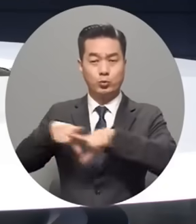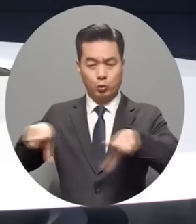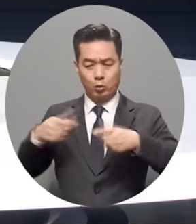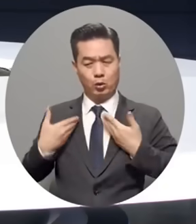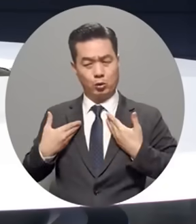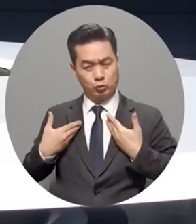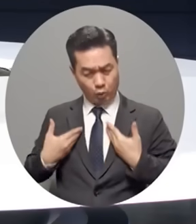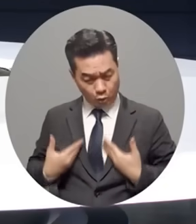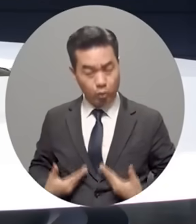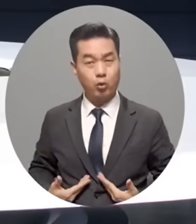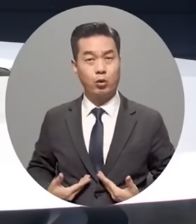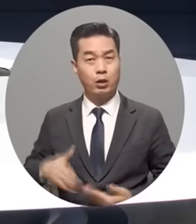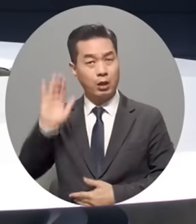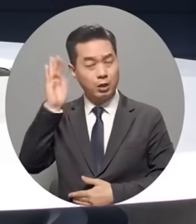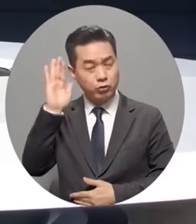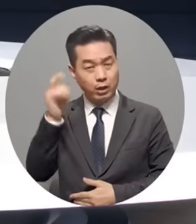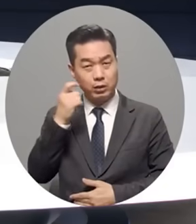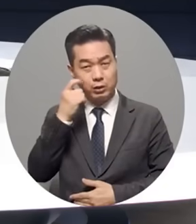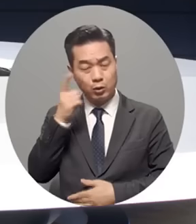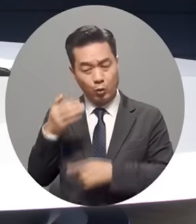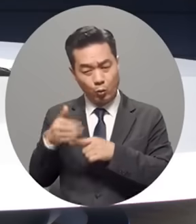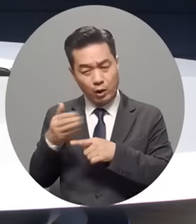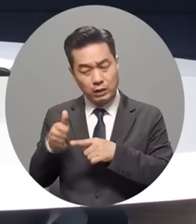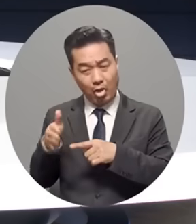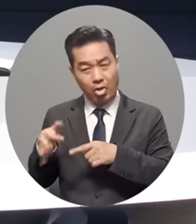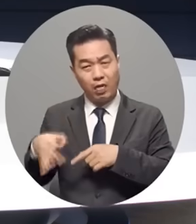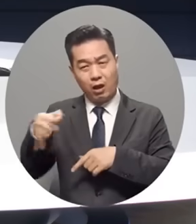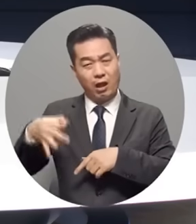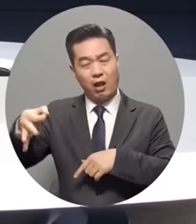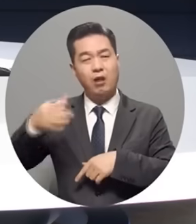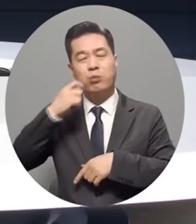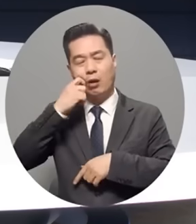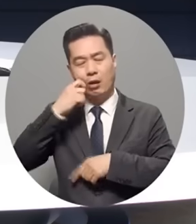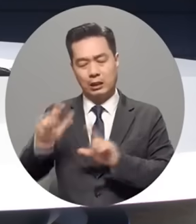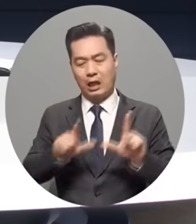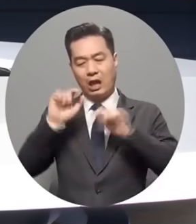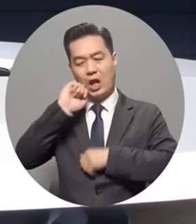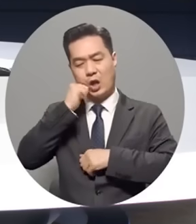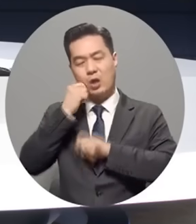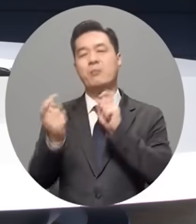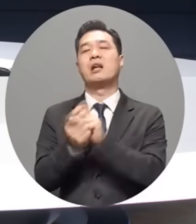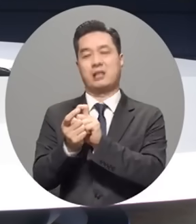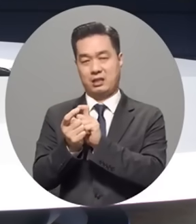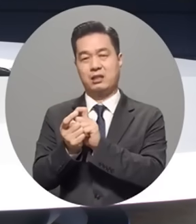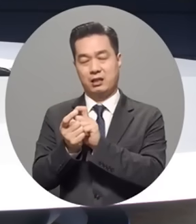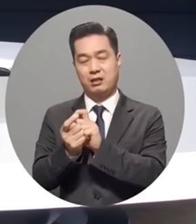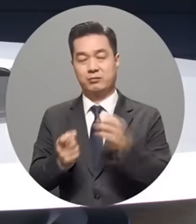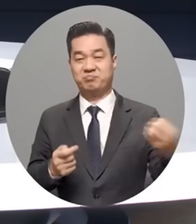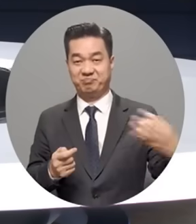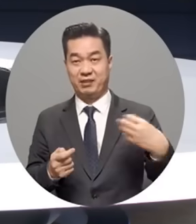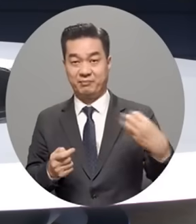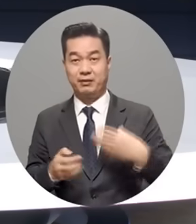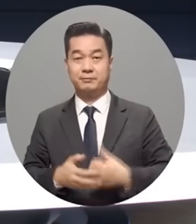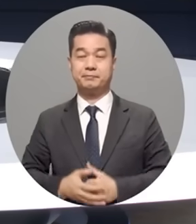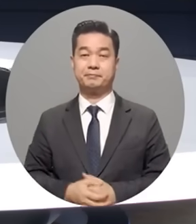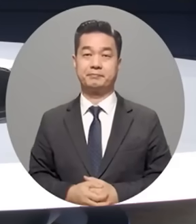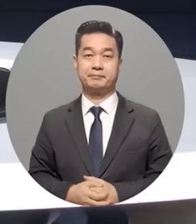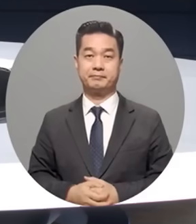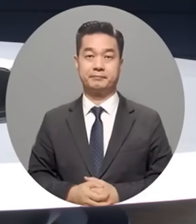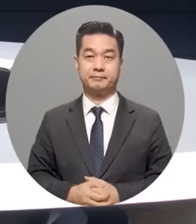편이었는데 최근 월세를 몇 달째 못 내는 등 생활고를 겪어왔다고 일러줬습니다. 김성국 기자가